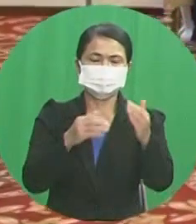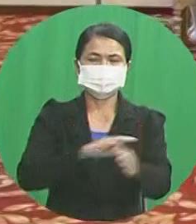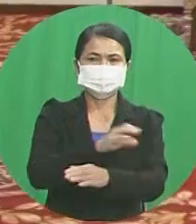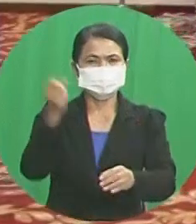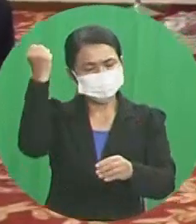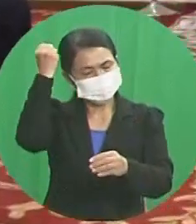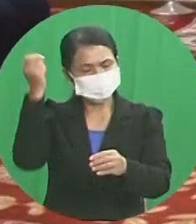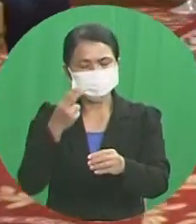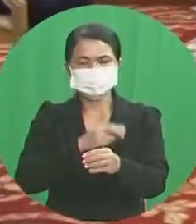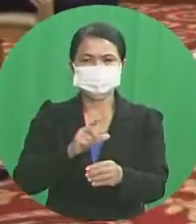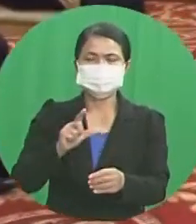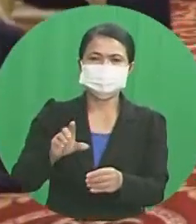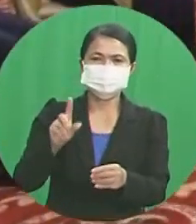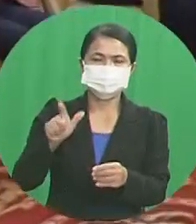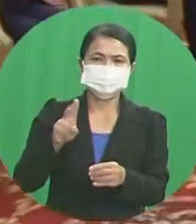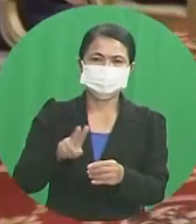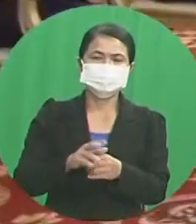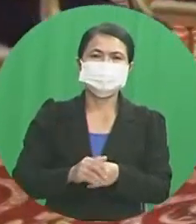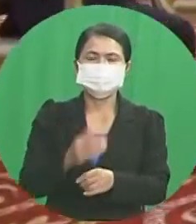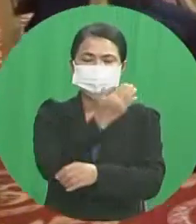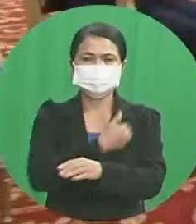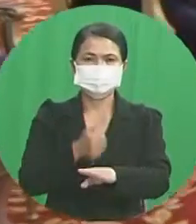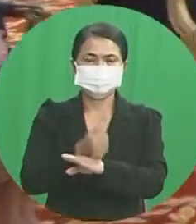ជាឡាវវៀតណាម CLV ជាដើម